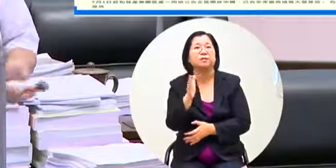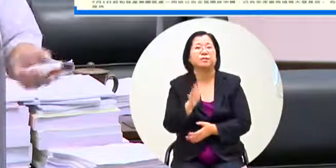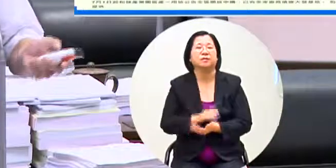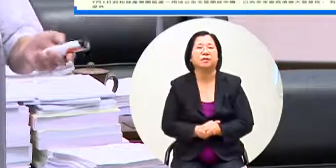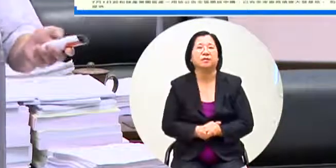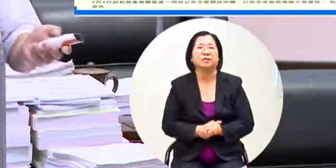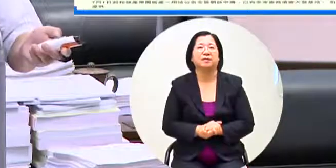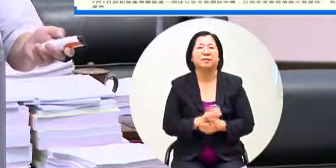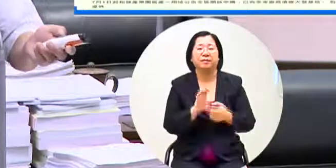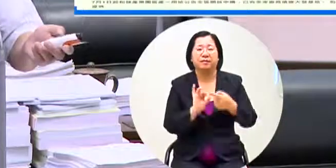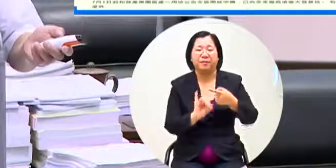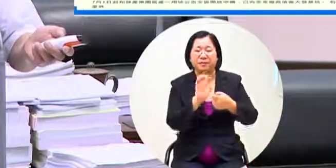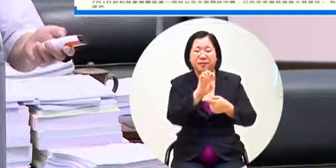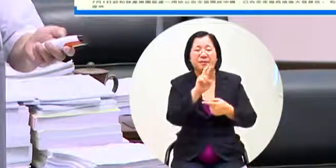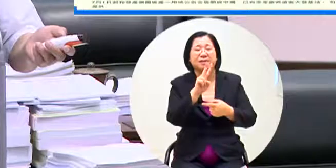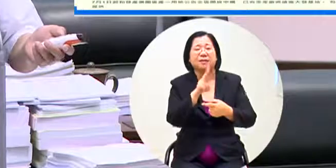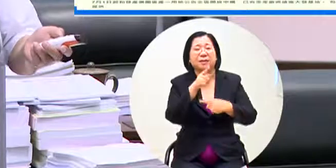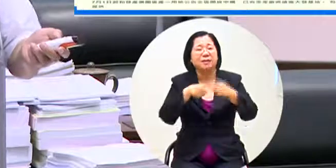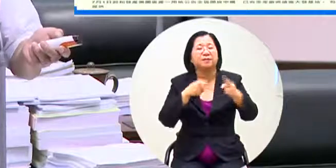啊，伫这个